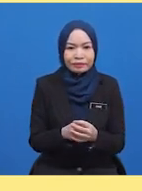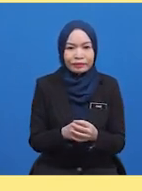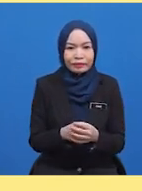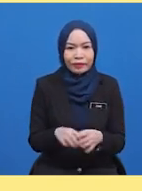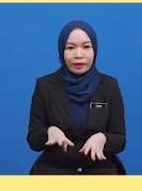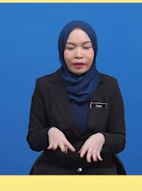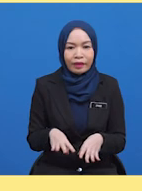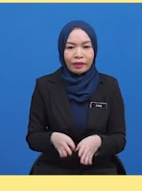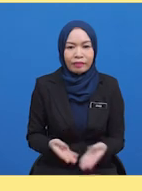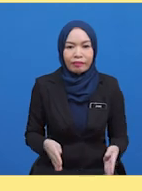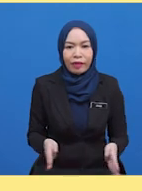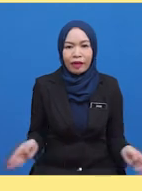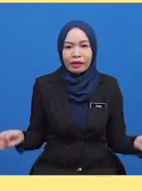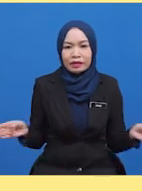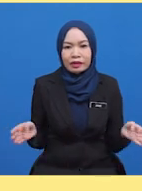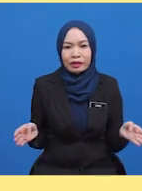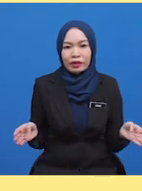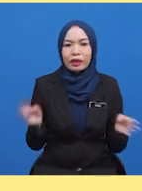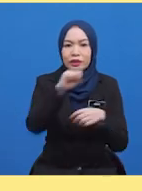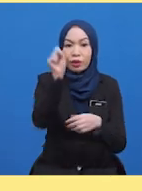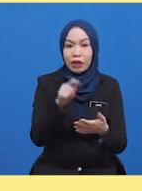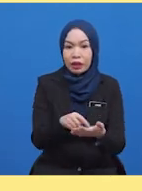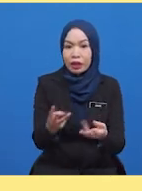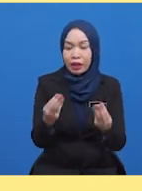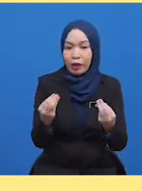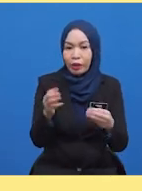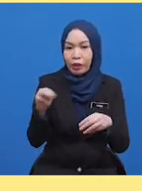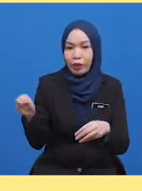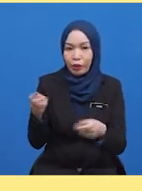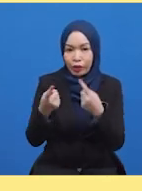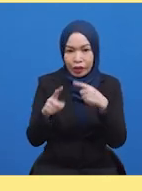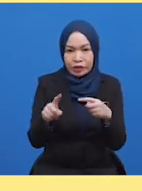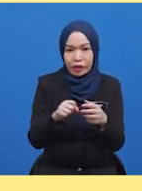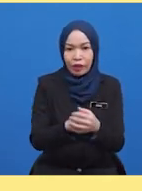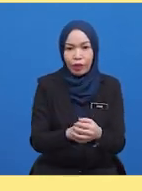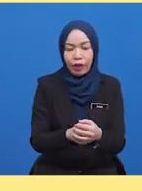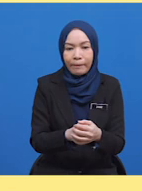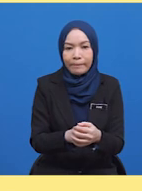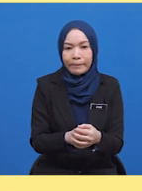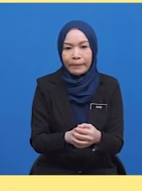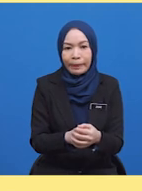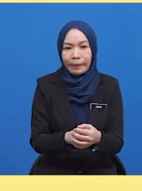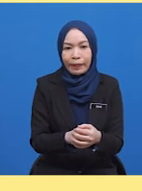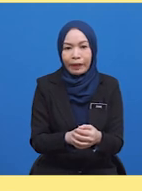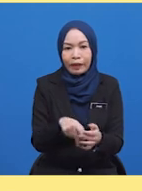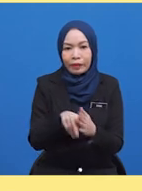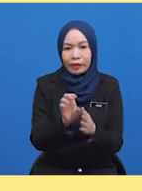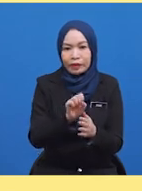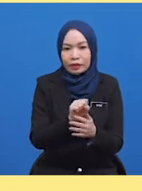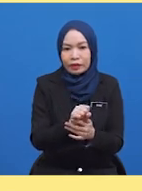murid-murid untuk menjawab dua persoalan yang terdapat dalam cerpen ini jadi